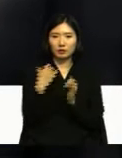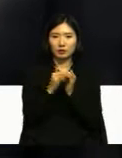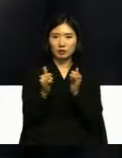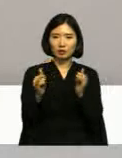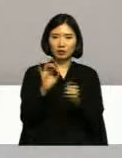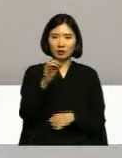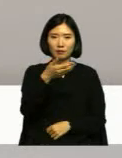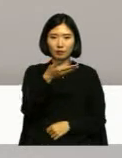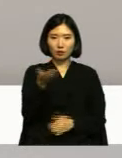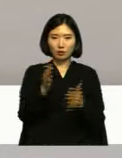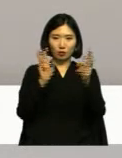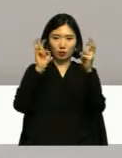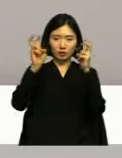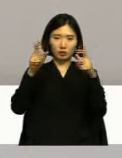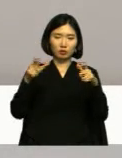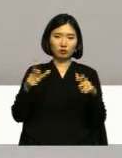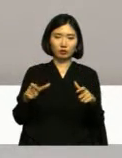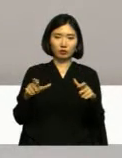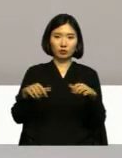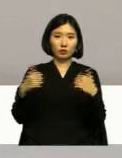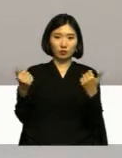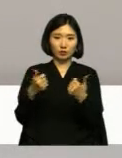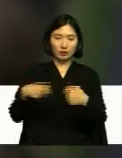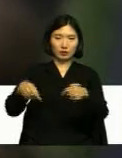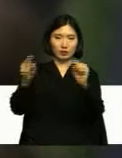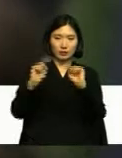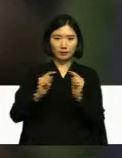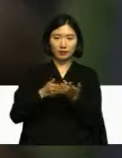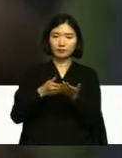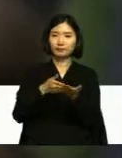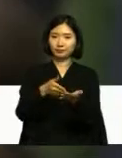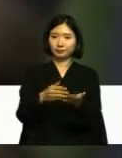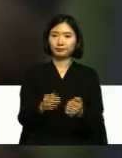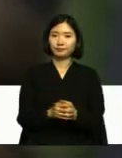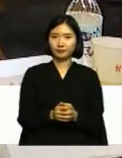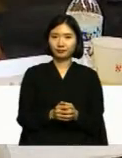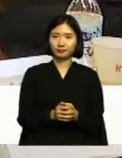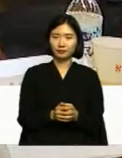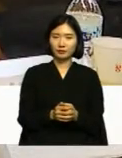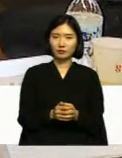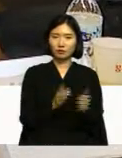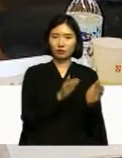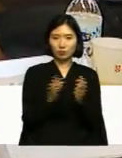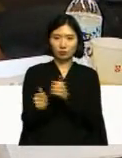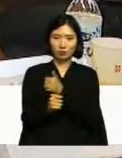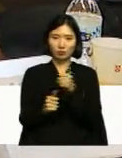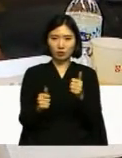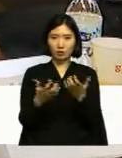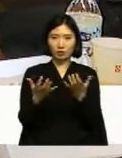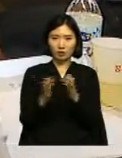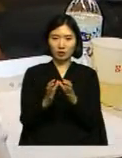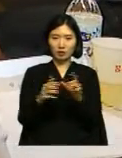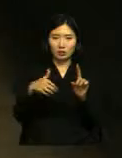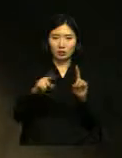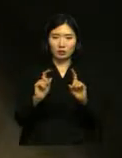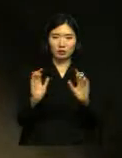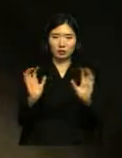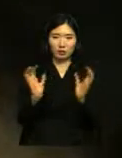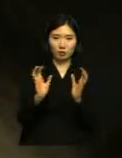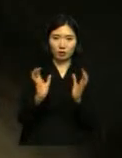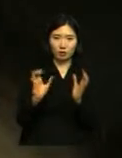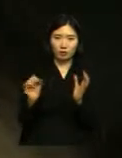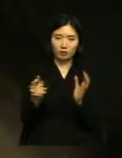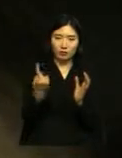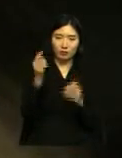양평 공사와 양평군 군 의회에 참여를 제안했습니다 한편 준비위 측은 이번 토론회를 1차로 양평